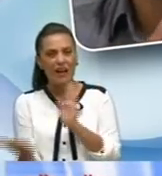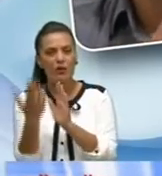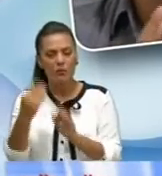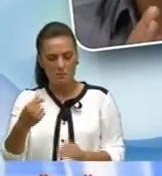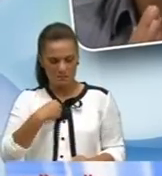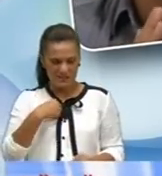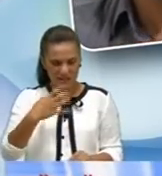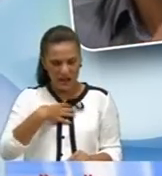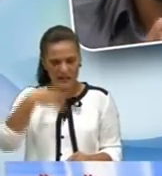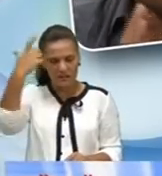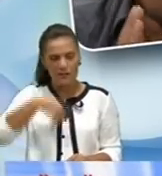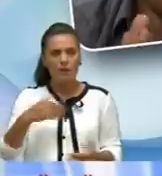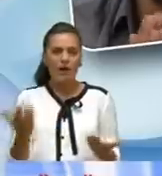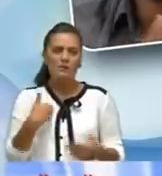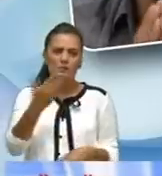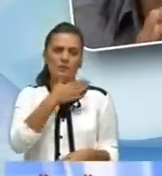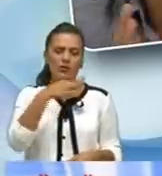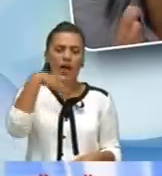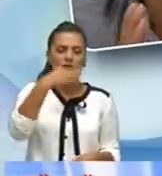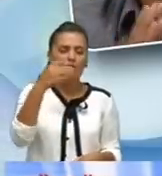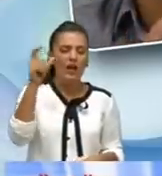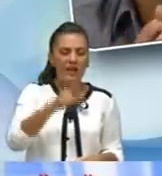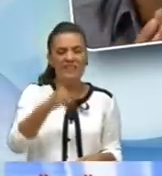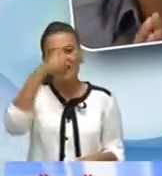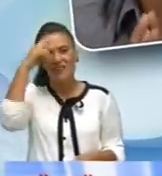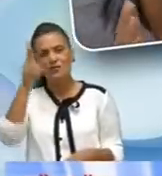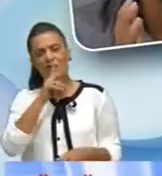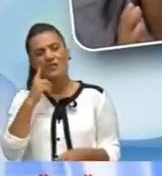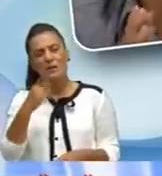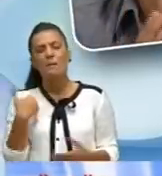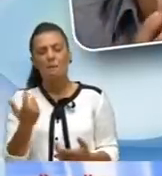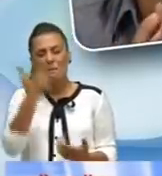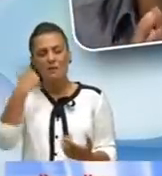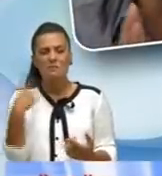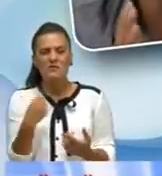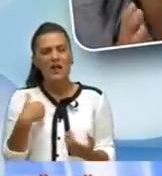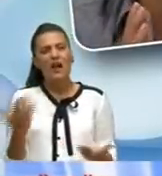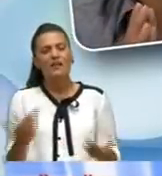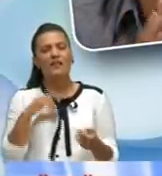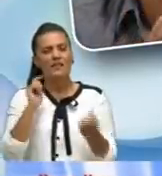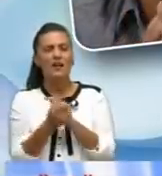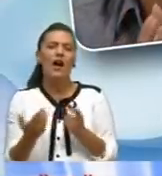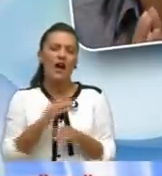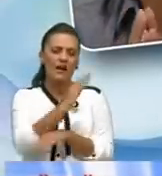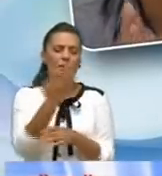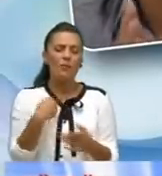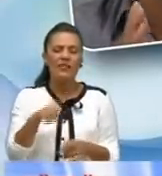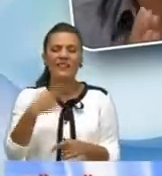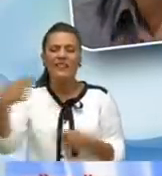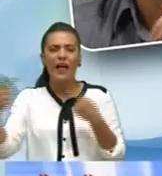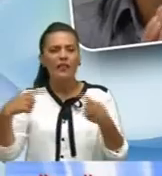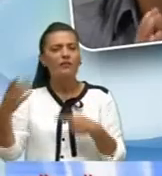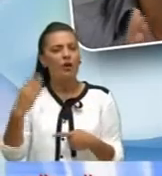biz şahsen nelere artık biliyoruz. Yani çok Eylül iyi. Ayı gibi, yaz sonu gibi belli ki bir şeyler artık değişecek hayatımızda ve maalesef de bu negatif de